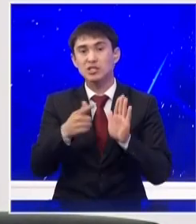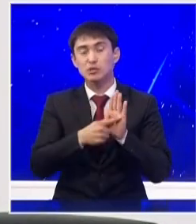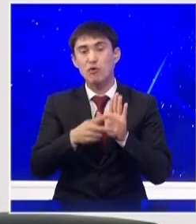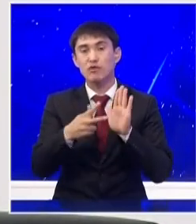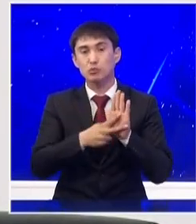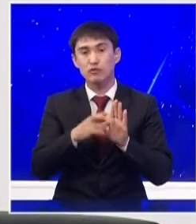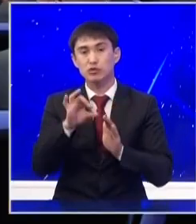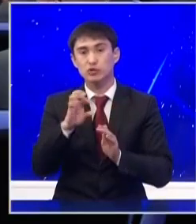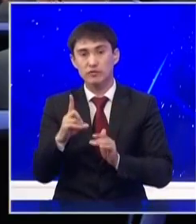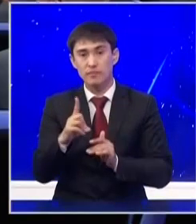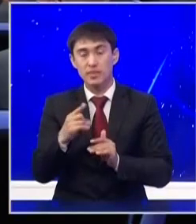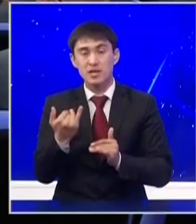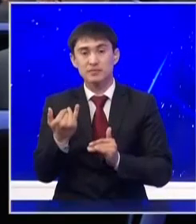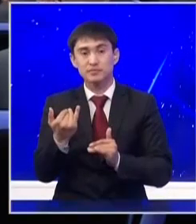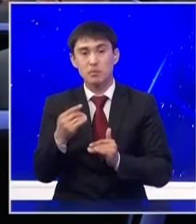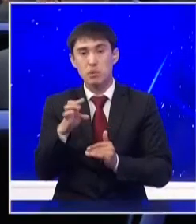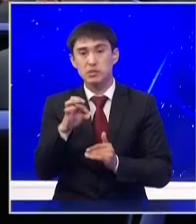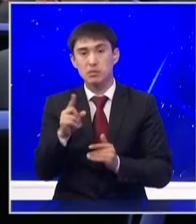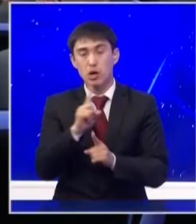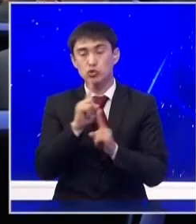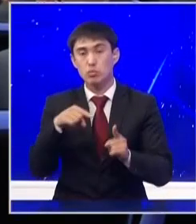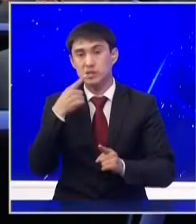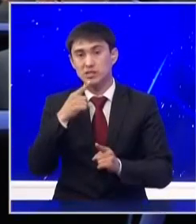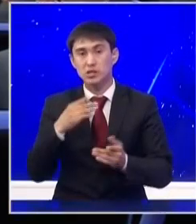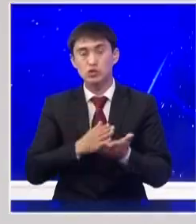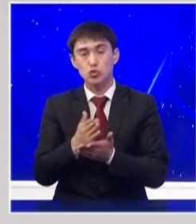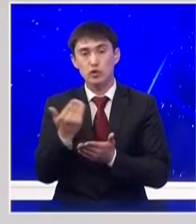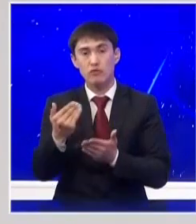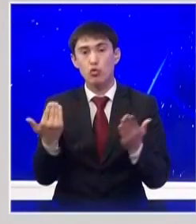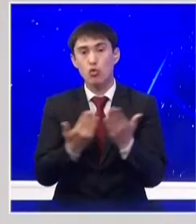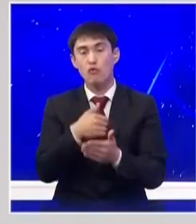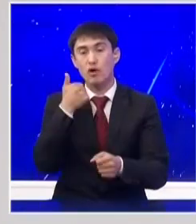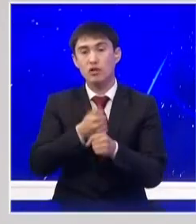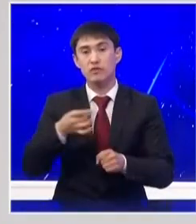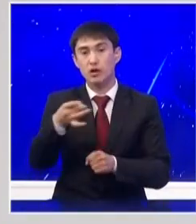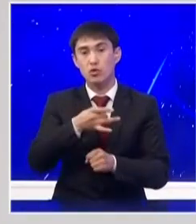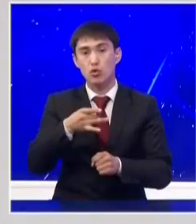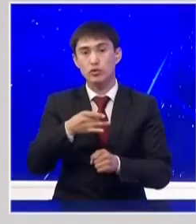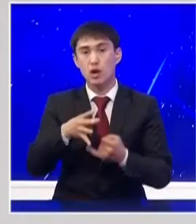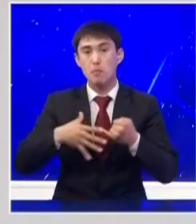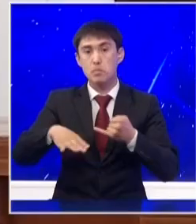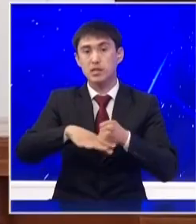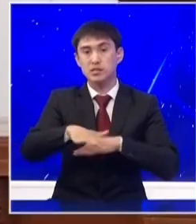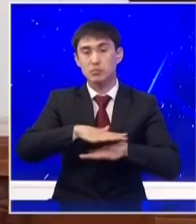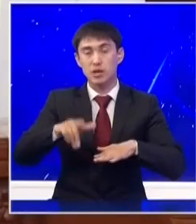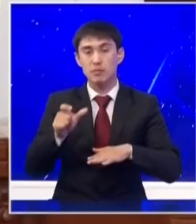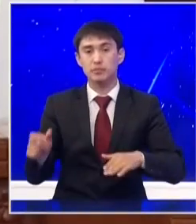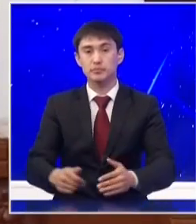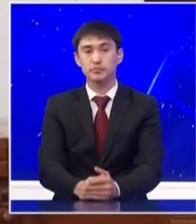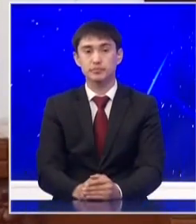и 8 созывов Исаев особо отметил заслуги нового главы района перед земляками